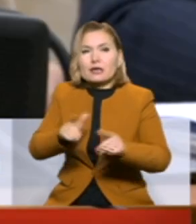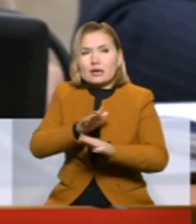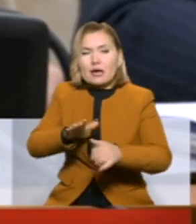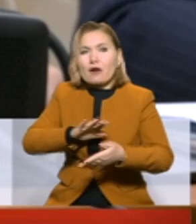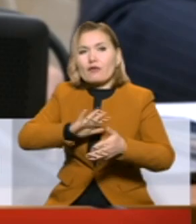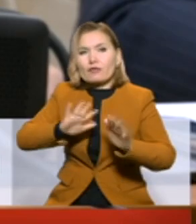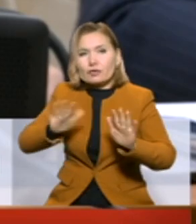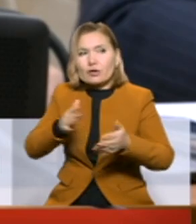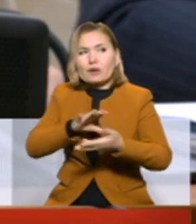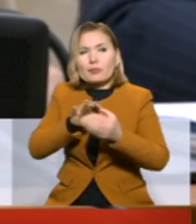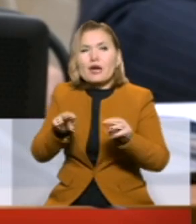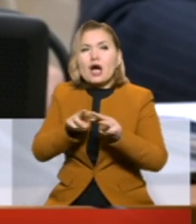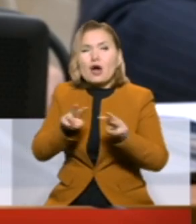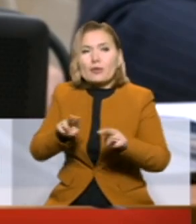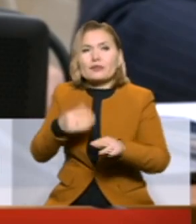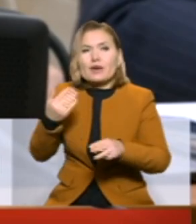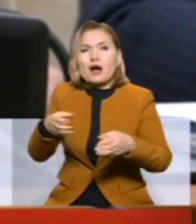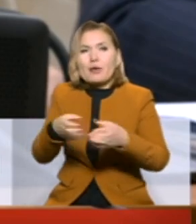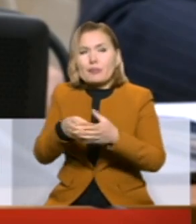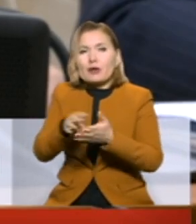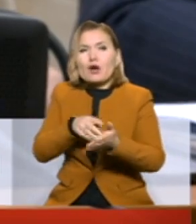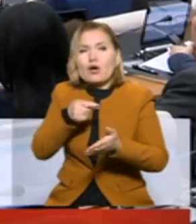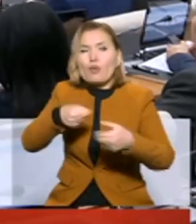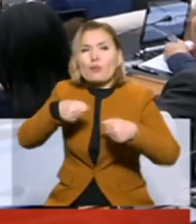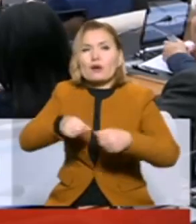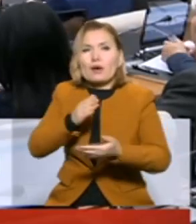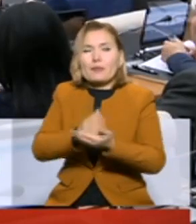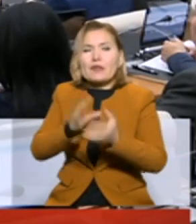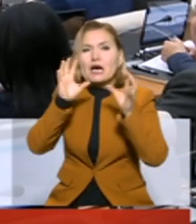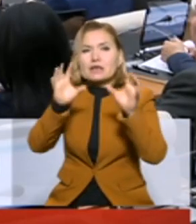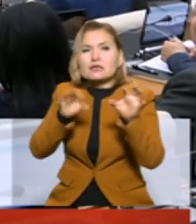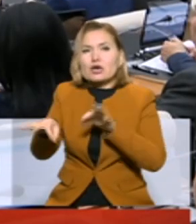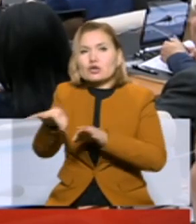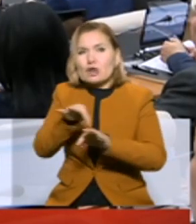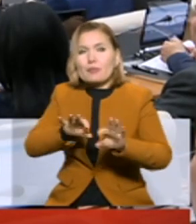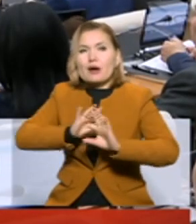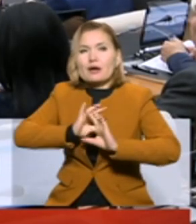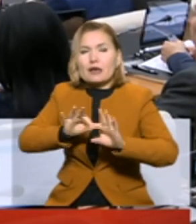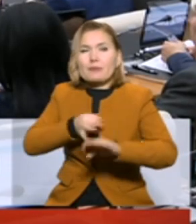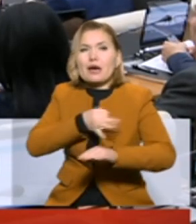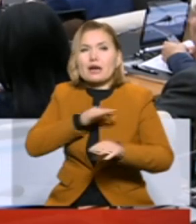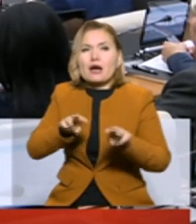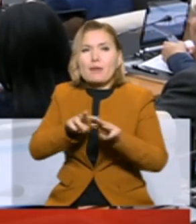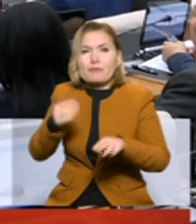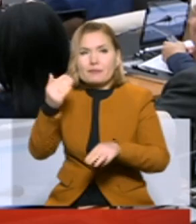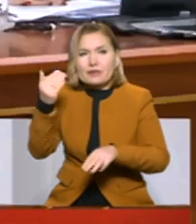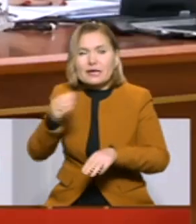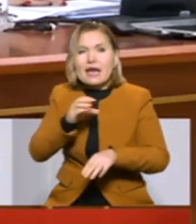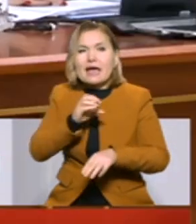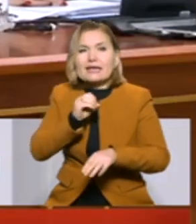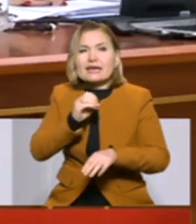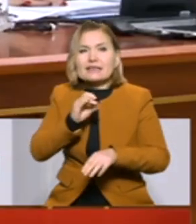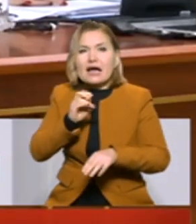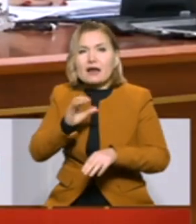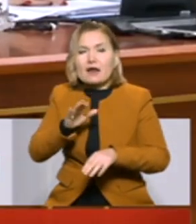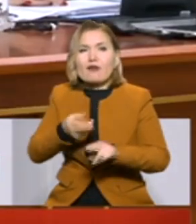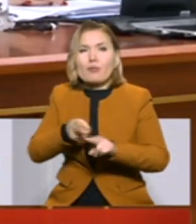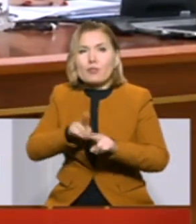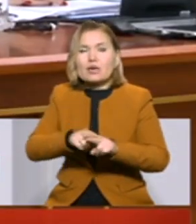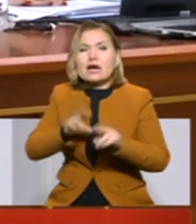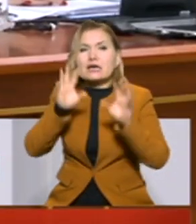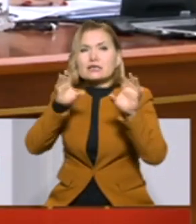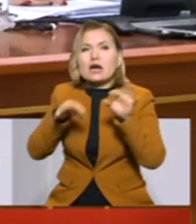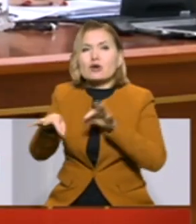келіспеген жағдайда ол үкімет аппаратына жүгінуге құқылы, деді заң жобасын таныстырған әділет министрі Азамат Есқараев. Бұл заң жобасы